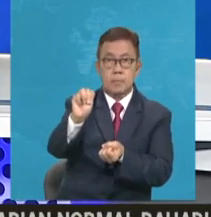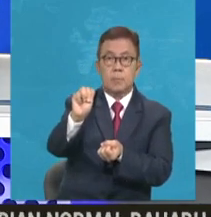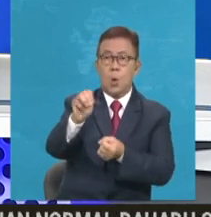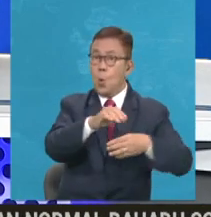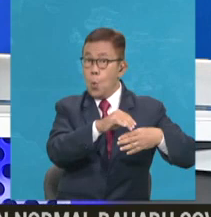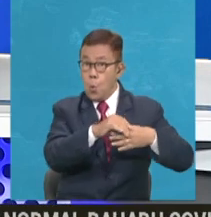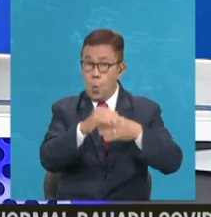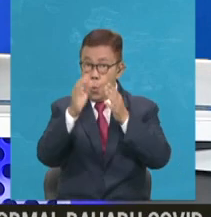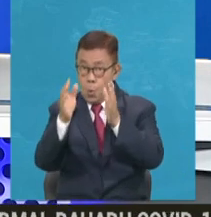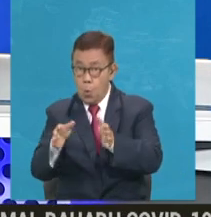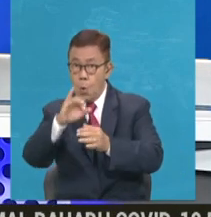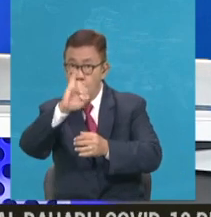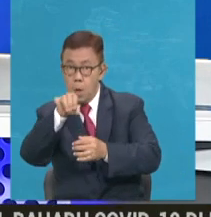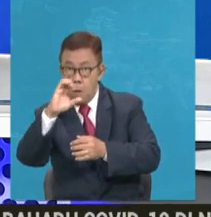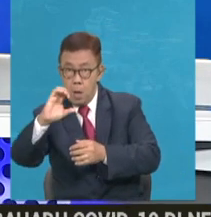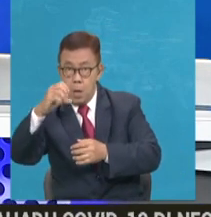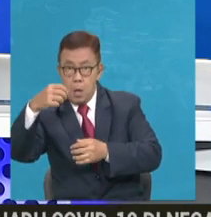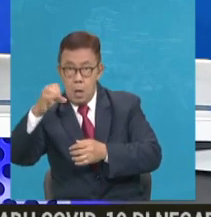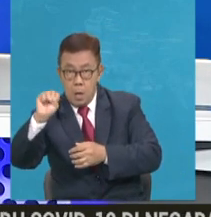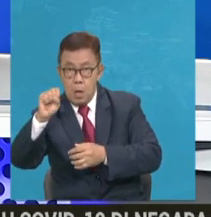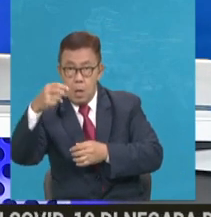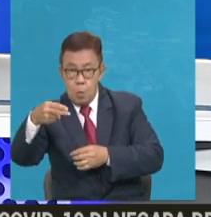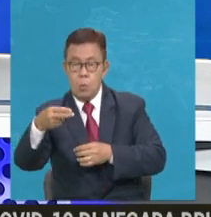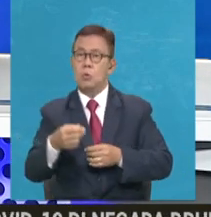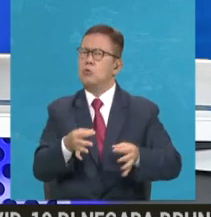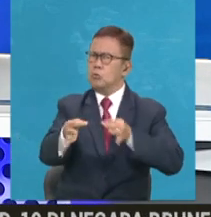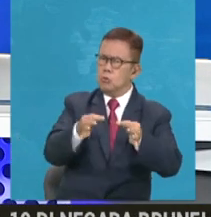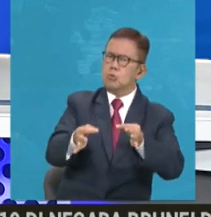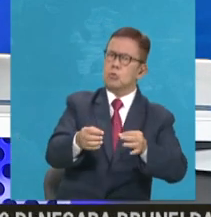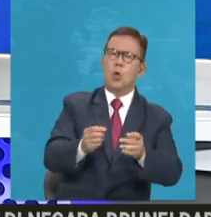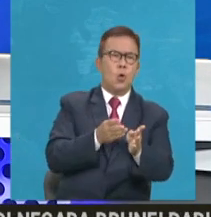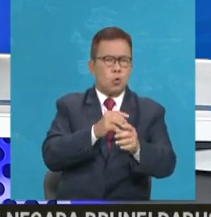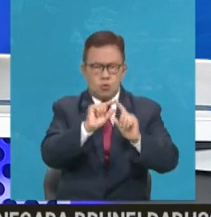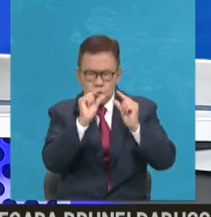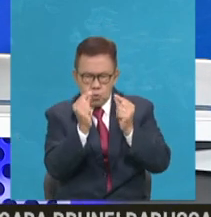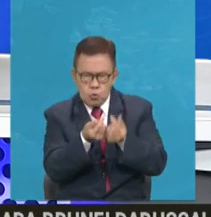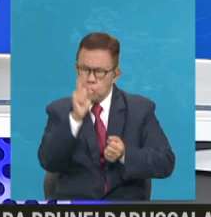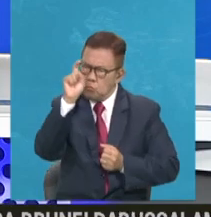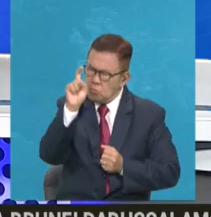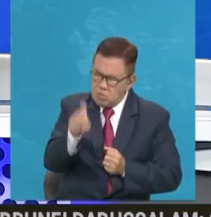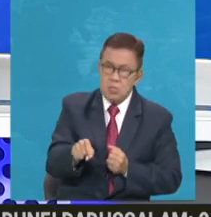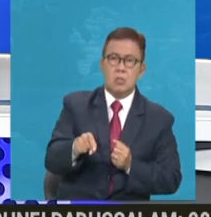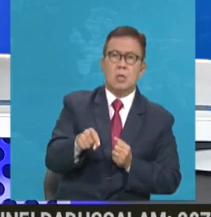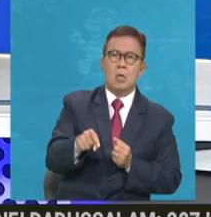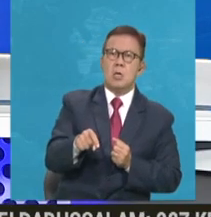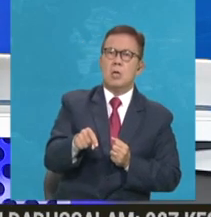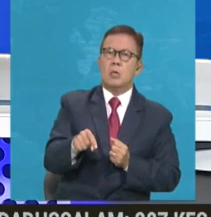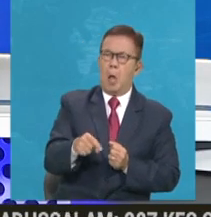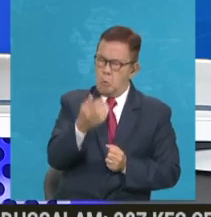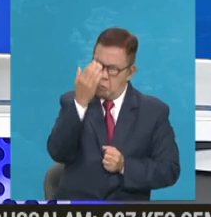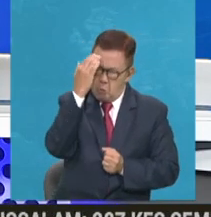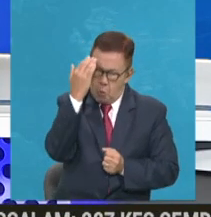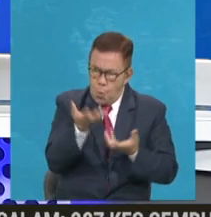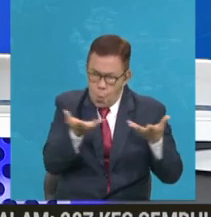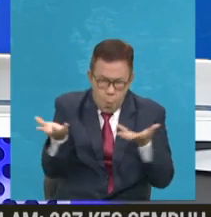pengurus menjelaskan sebuah pasukan profesional kesehatan memerlukan individu yang memiliki tahap